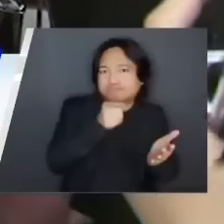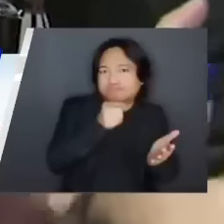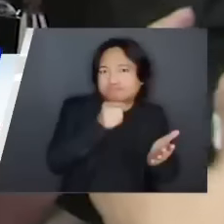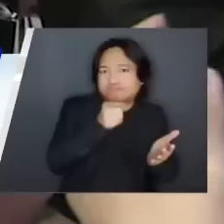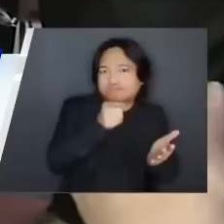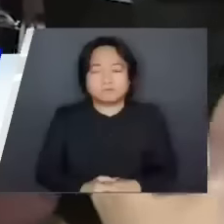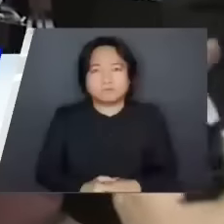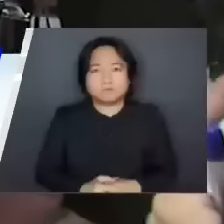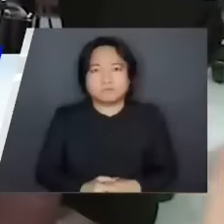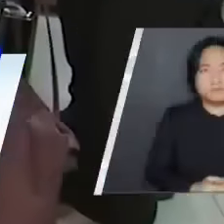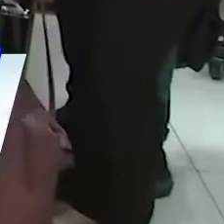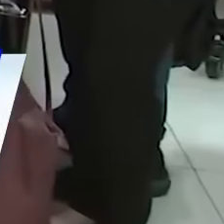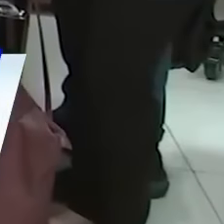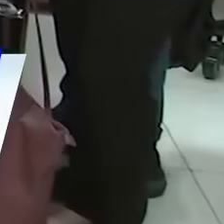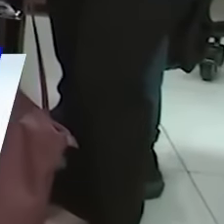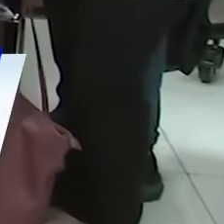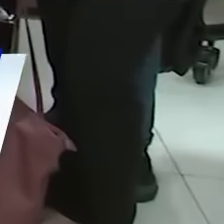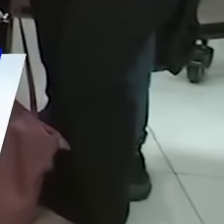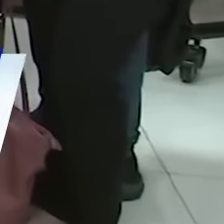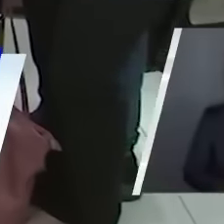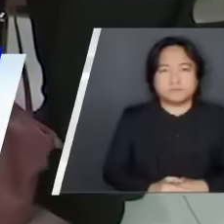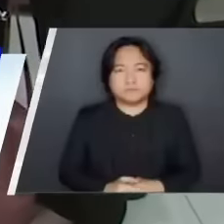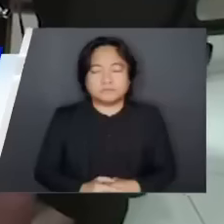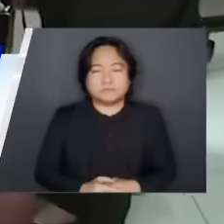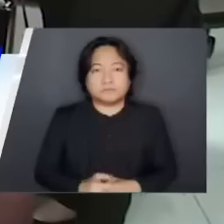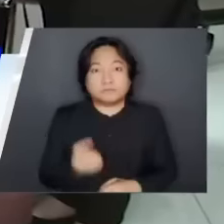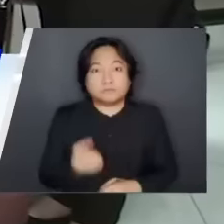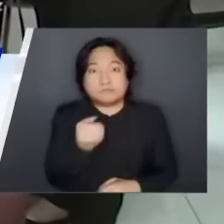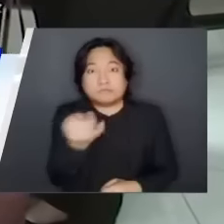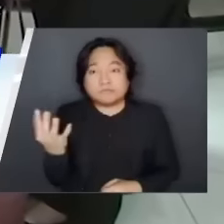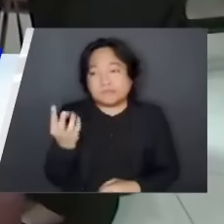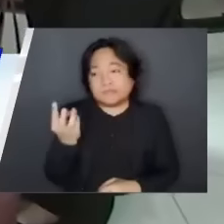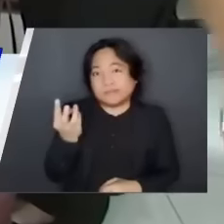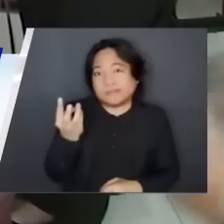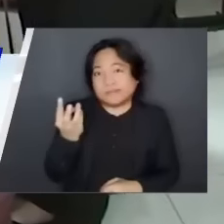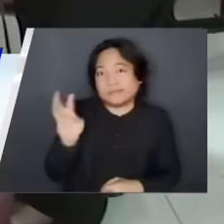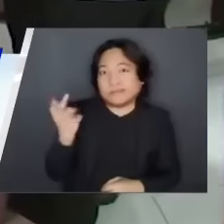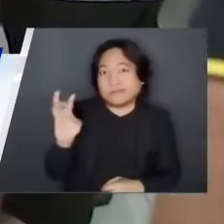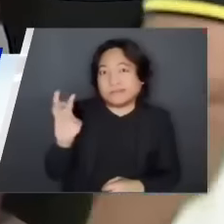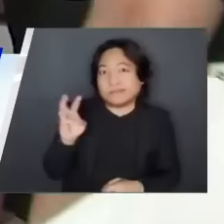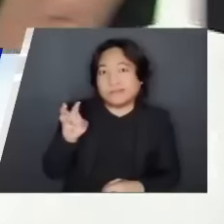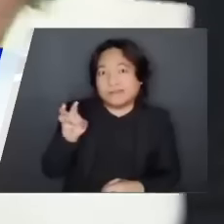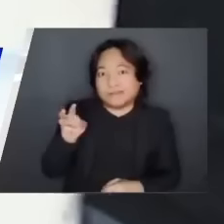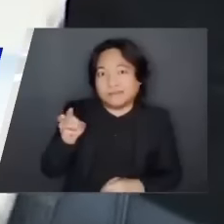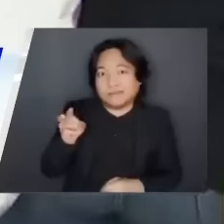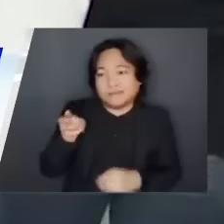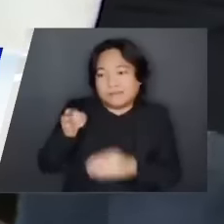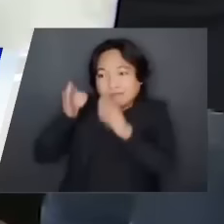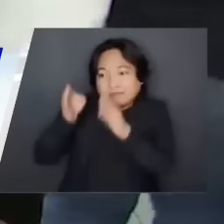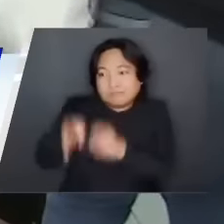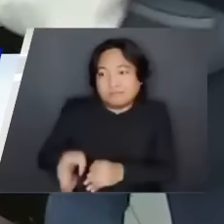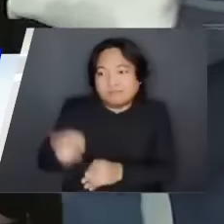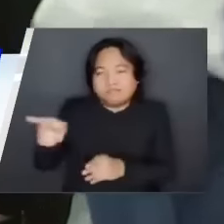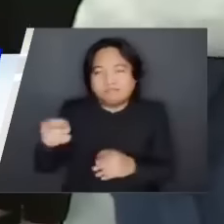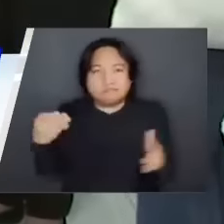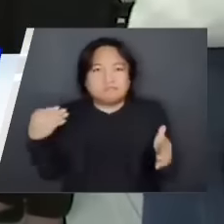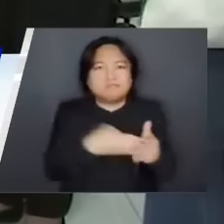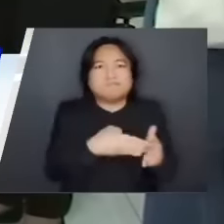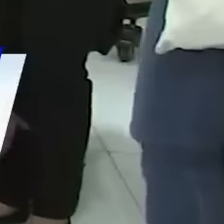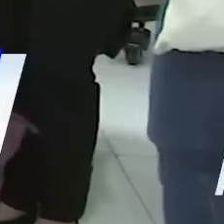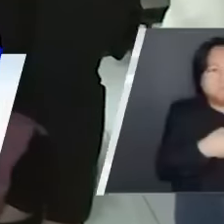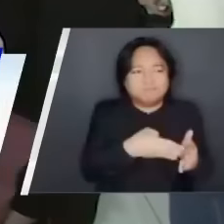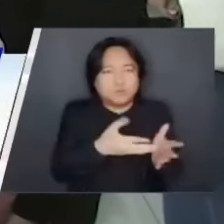16 na complainant mula sa civil society at religious groups ang naghain ng impeachment laban kay Vice President Sara Duterte sa opisina